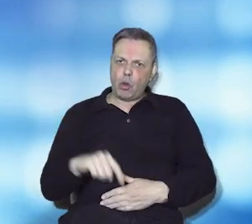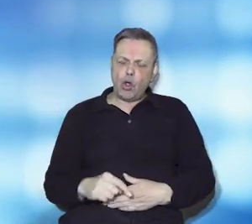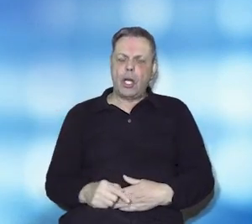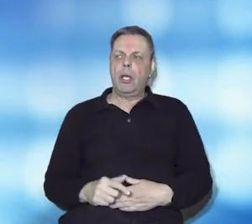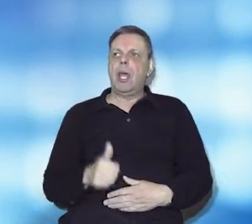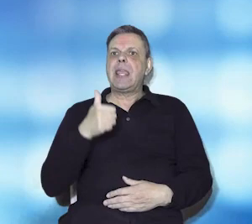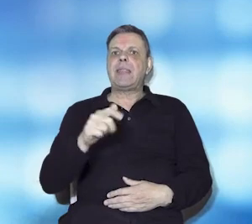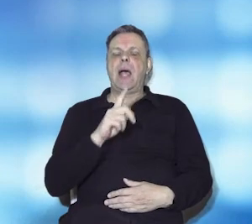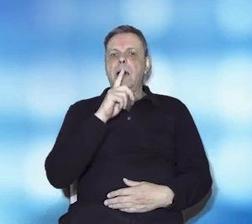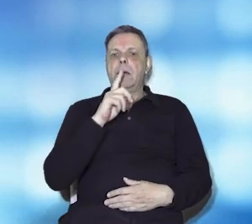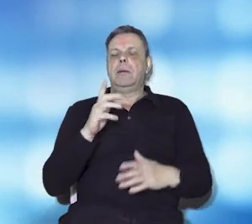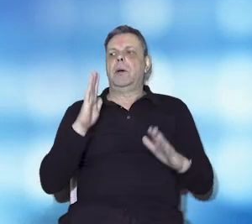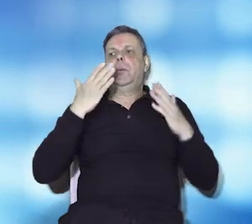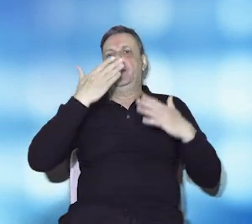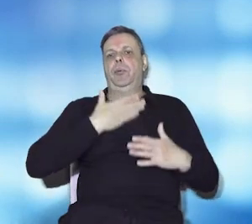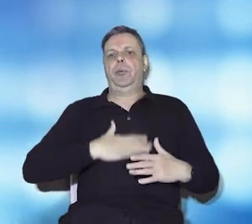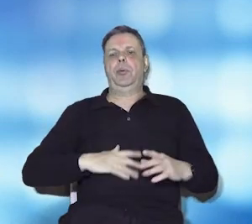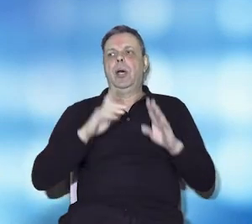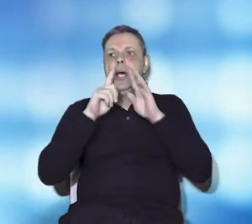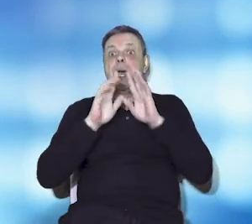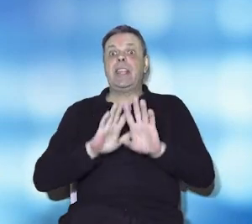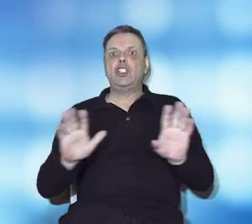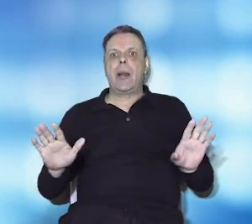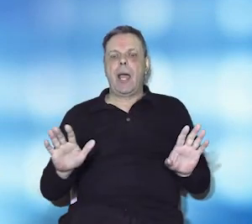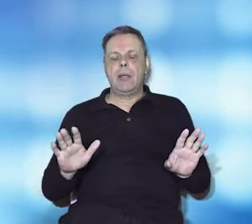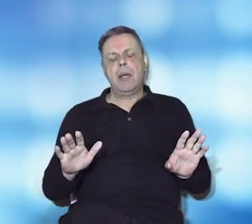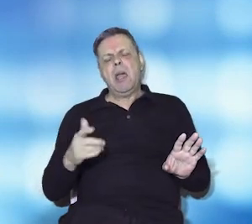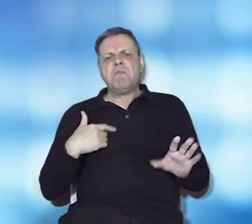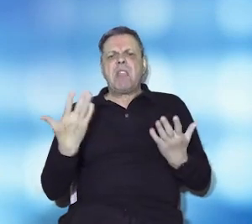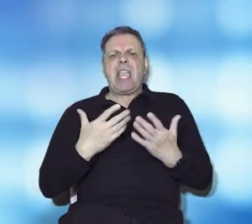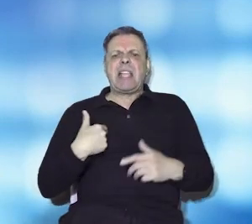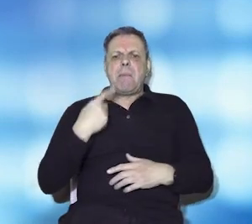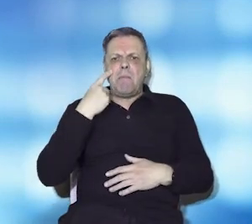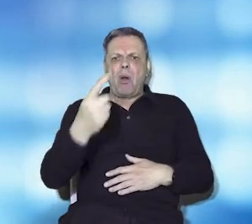tišina. E sad zašto? Mi kad pogledamo,